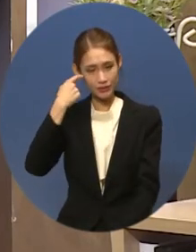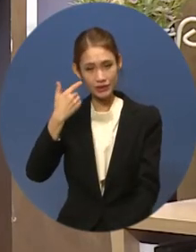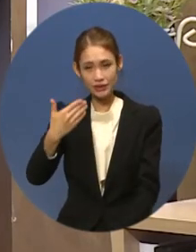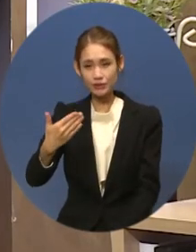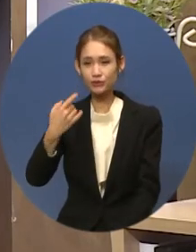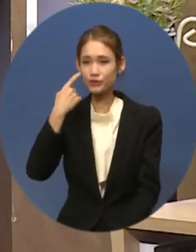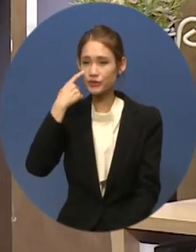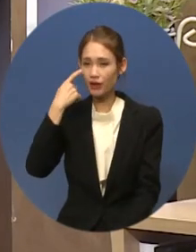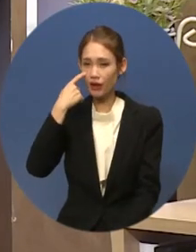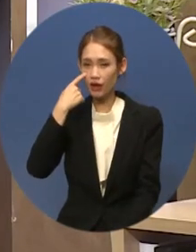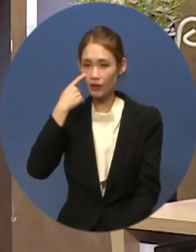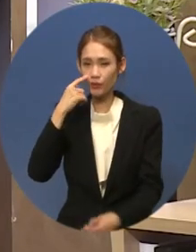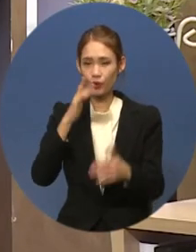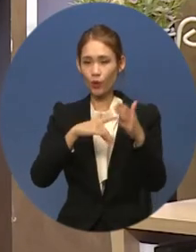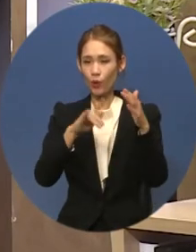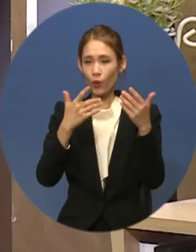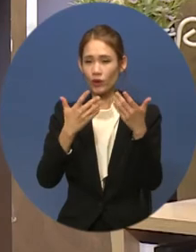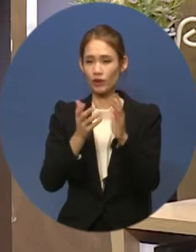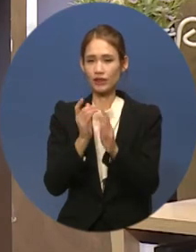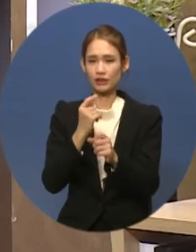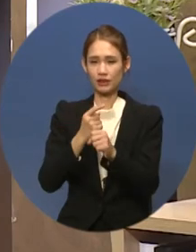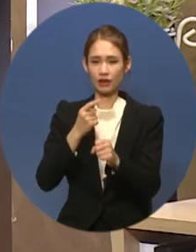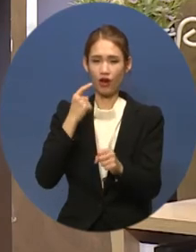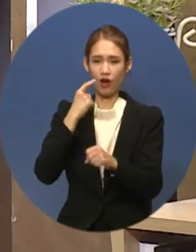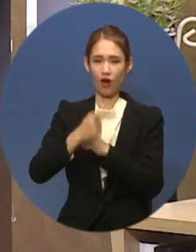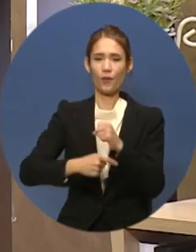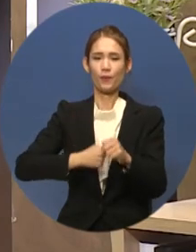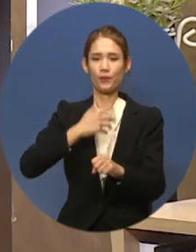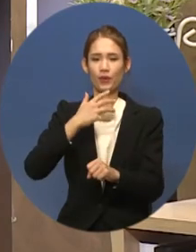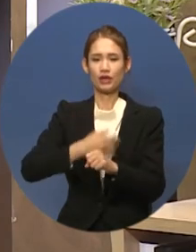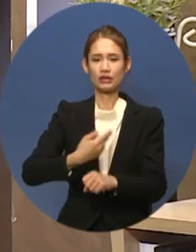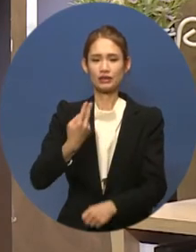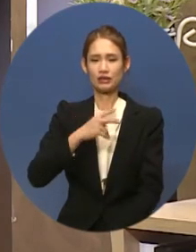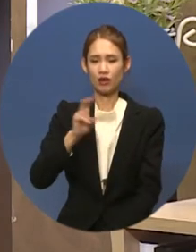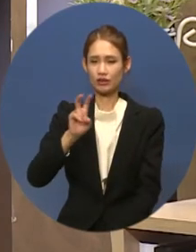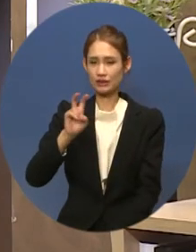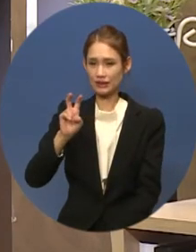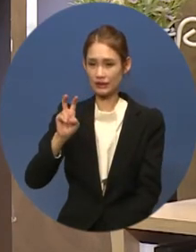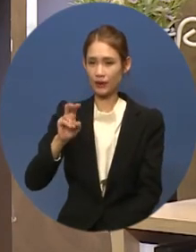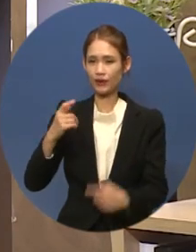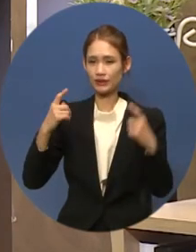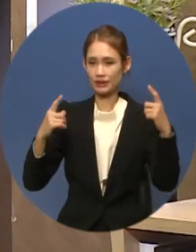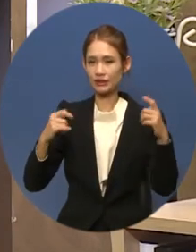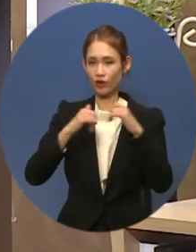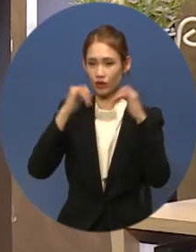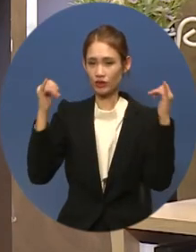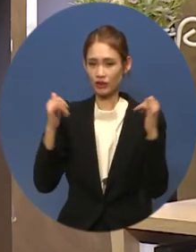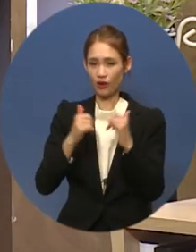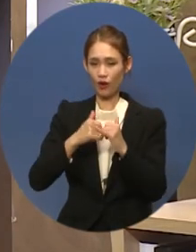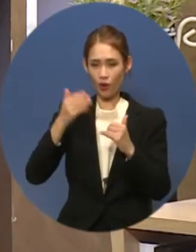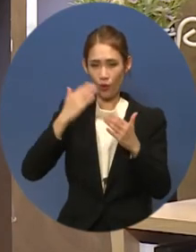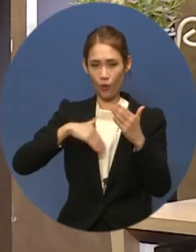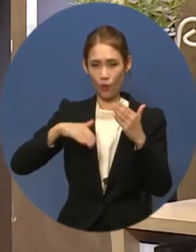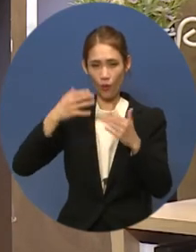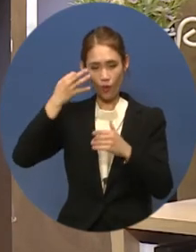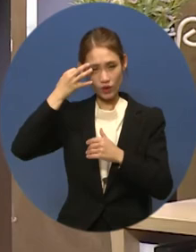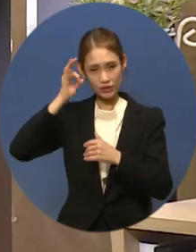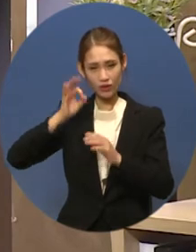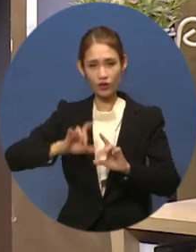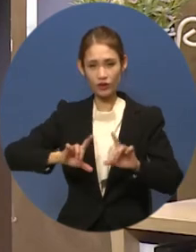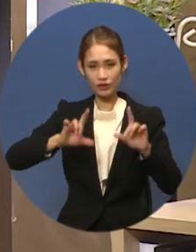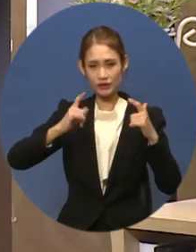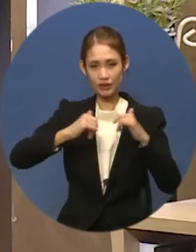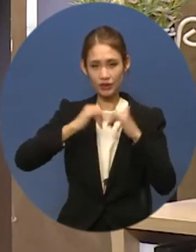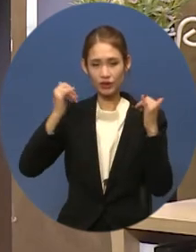요 공단은 지난 연말에 2020년 지역사회 공헌 인정해 날에서 또 지역사회 공헌 인증기관으로